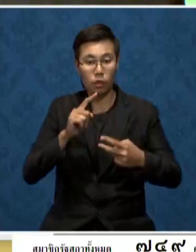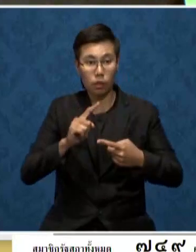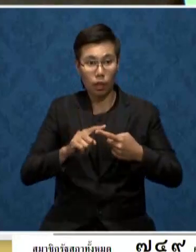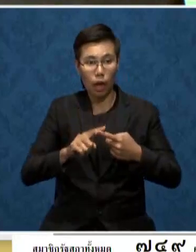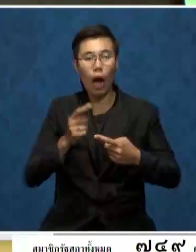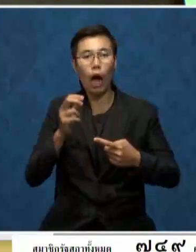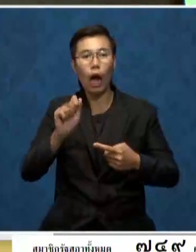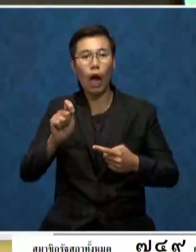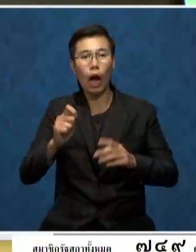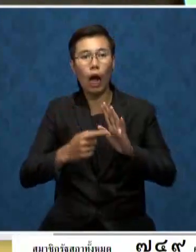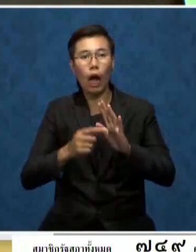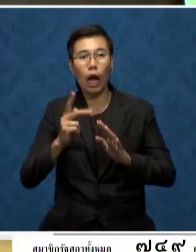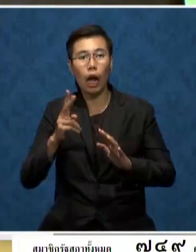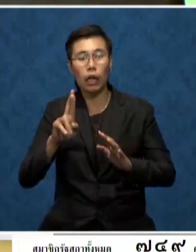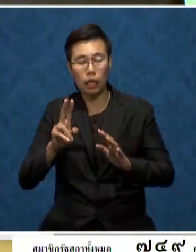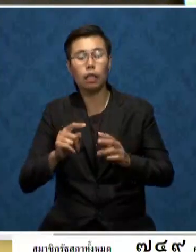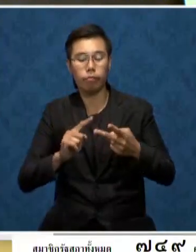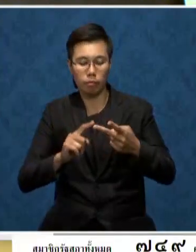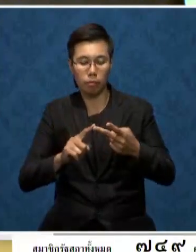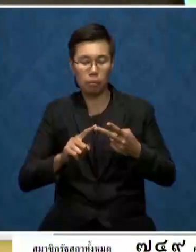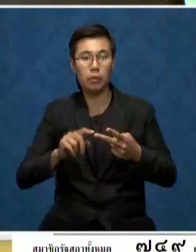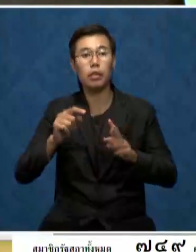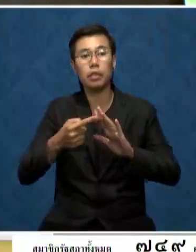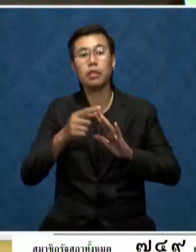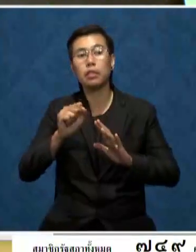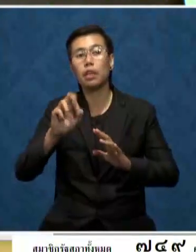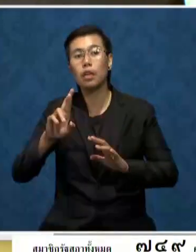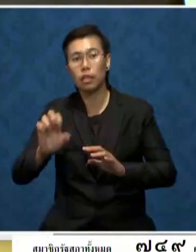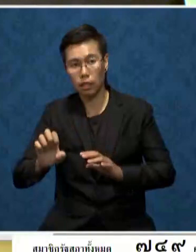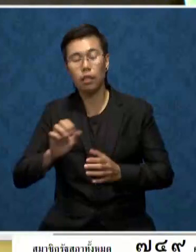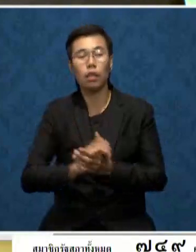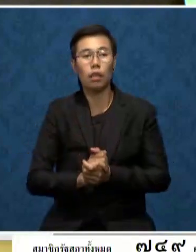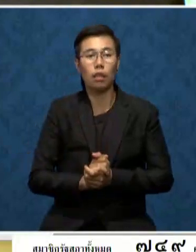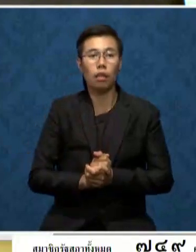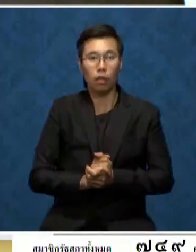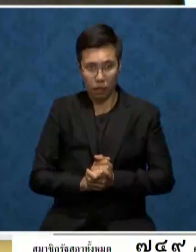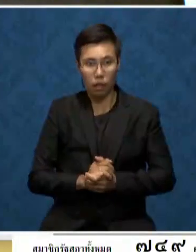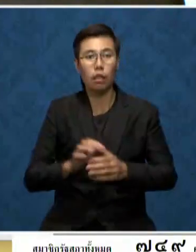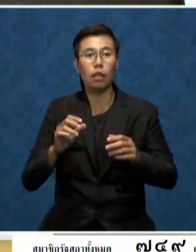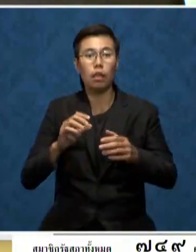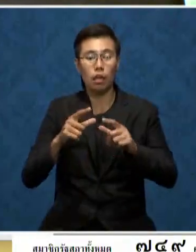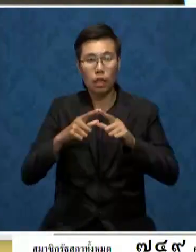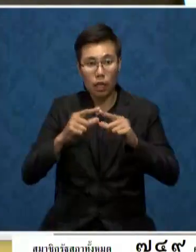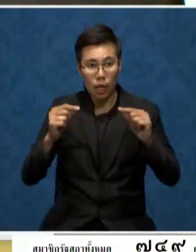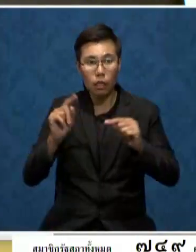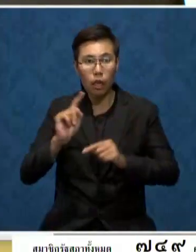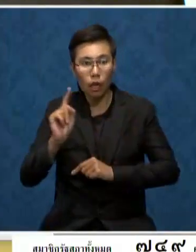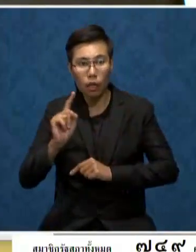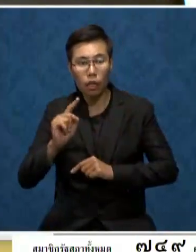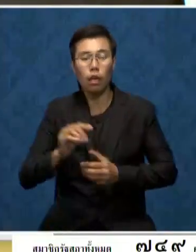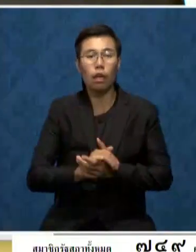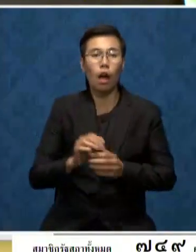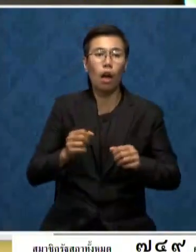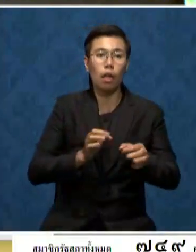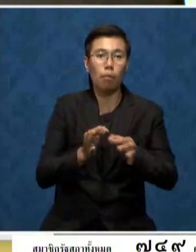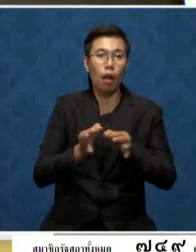นะครัเพ halo that installment จะอย่างให้ลงมะติไม่ได้นะครับคงเป็เรื่องของการอธิปรายในส่วนของการคัดคารยัตส